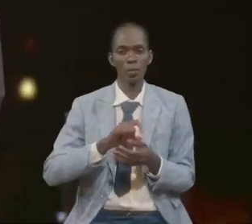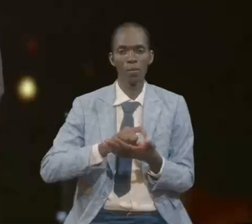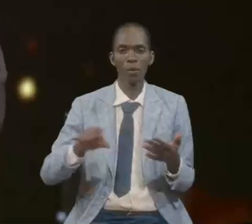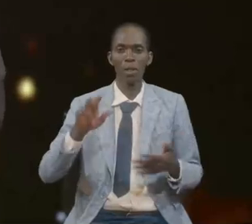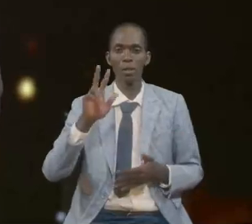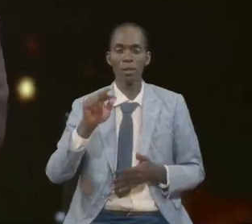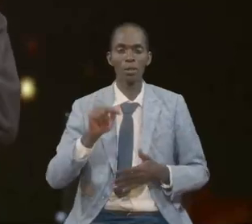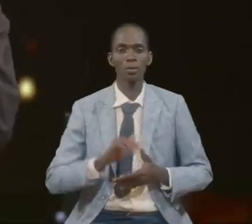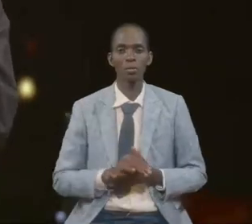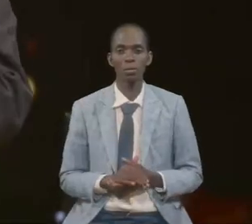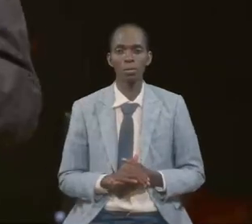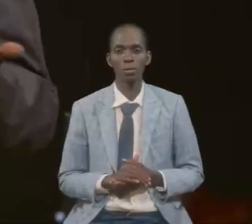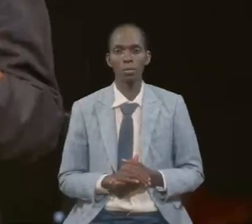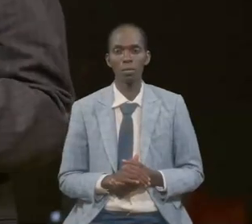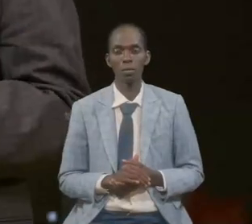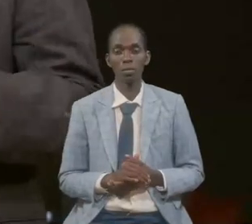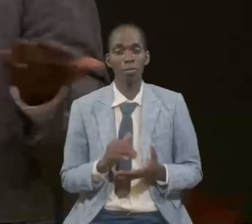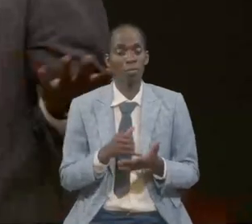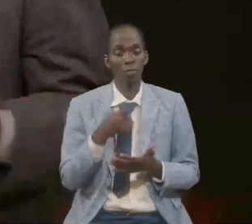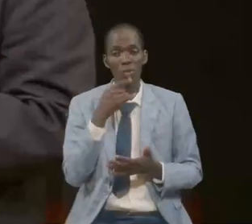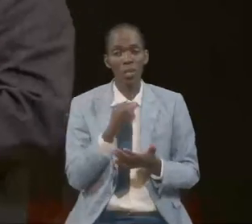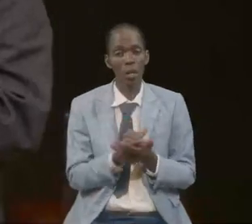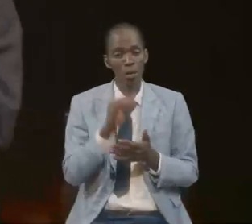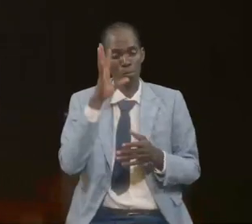mort. Verset 13.